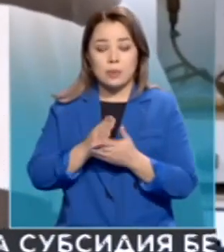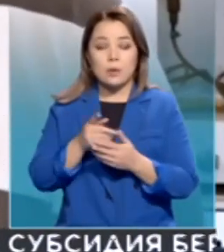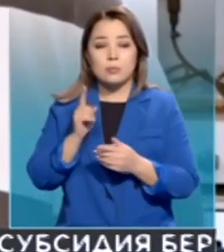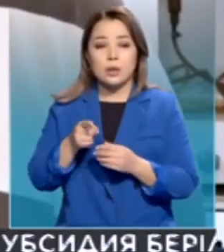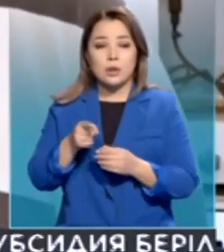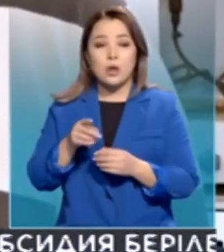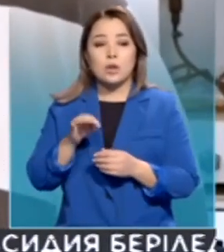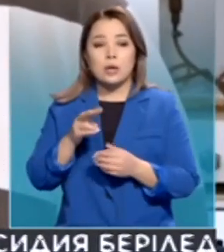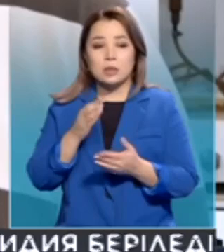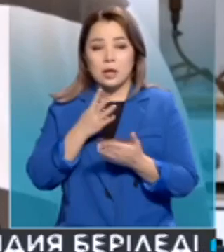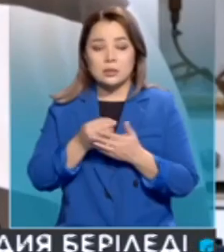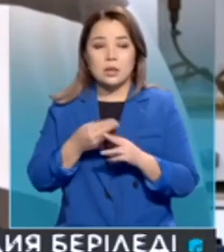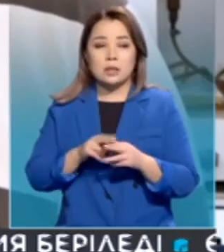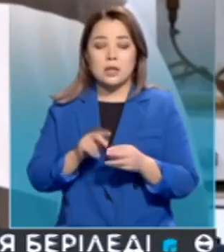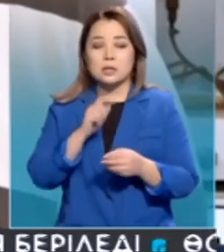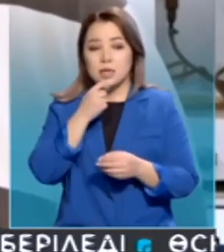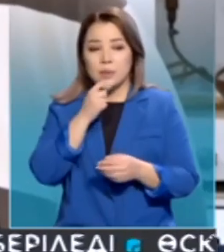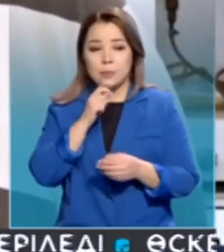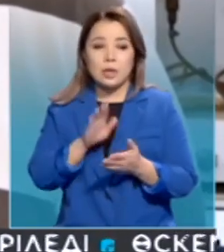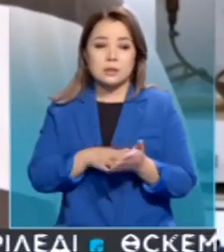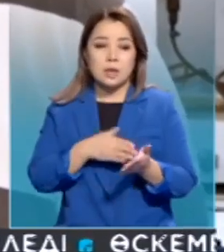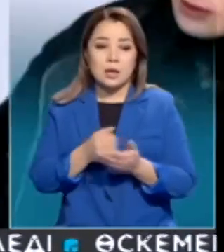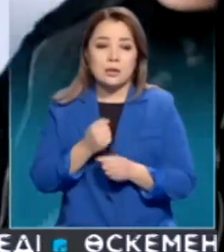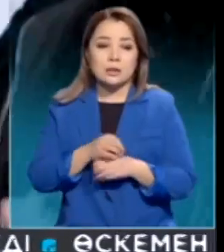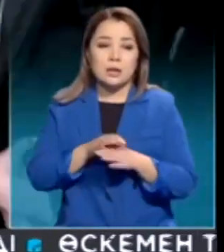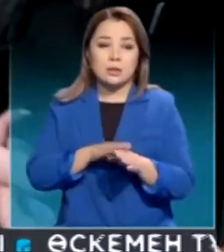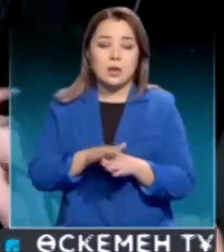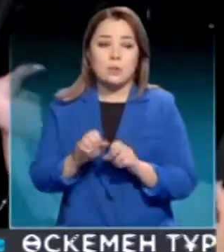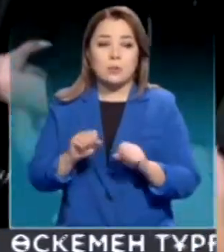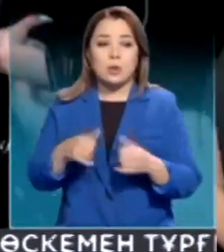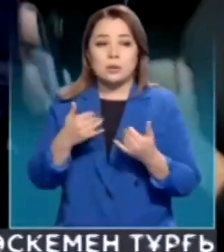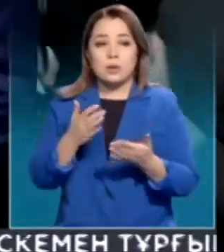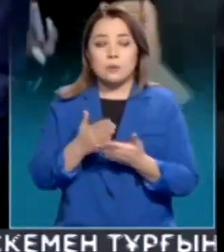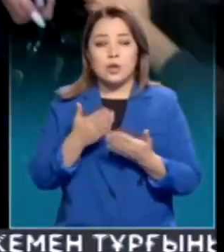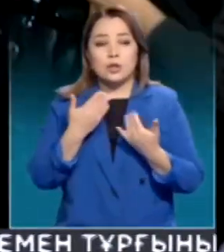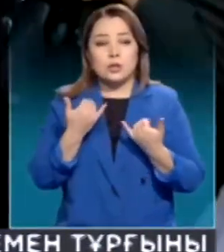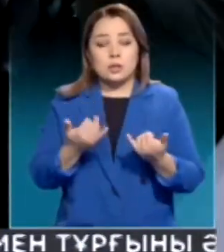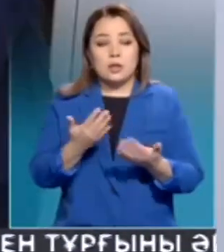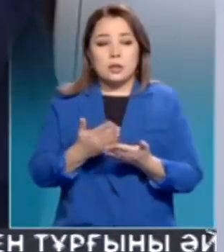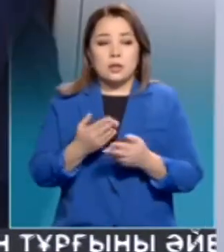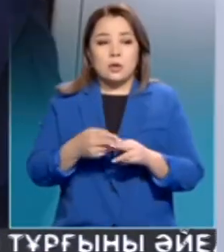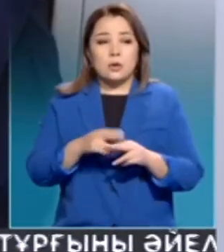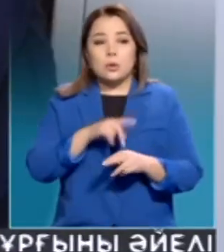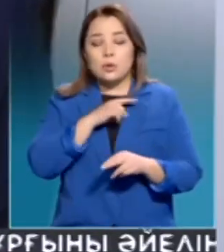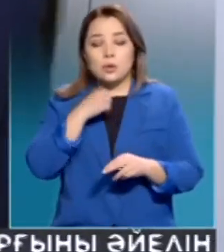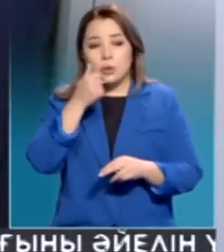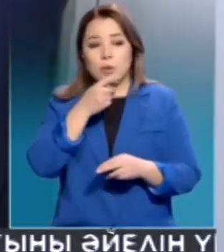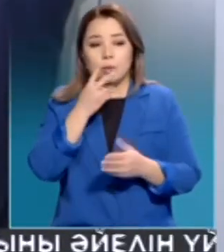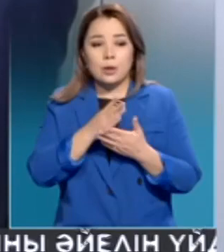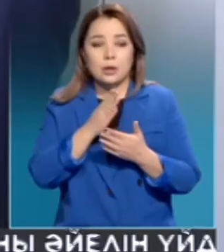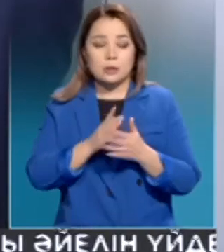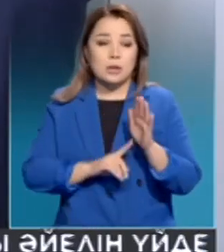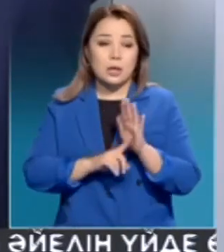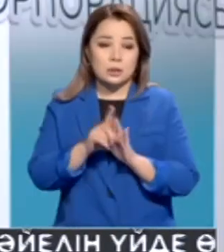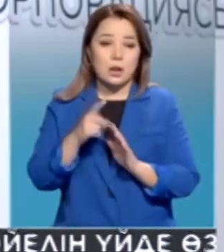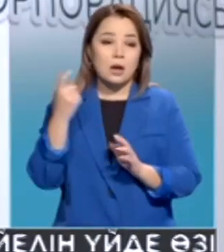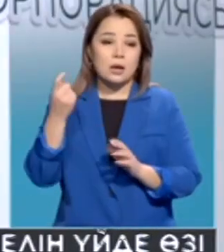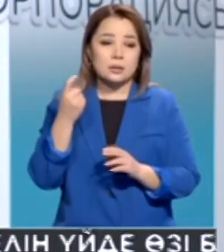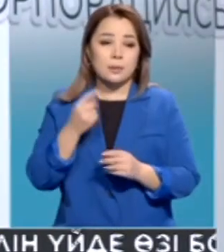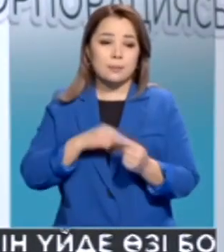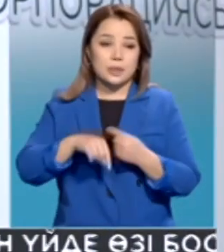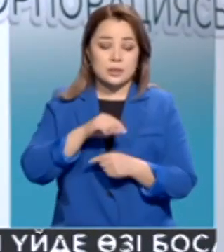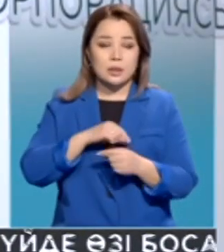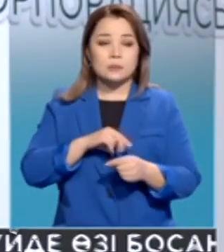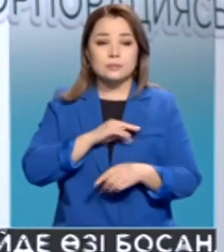1000 тонна шемішкі дақылын өндіру мүмкіндігіміз бар. Жеңіл несиенің шарапатын көргендер көп. Жыл басынан бері кең дала, агробизнес